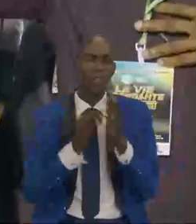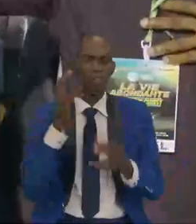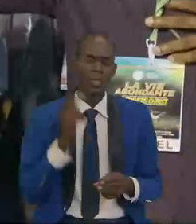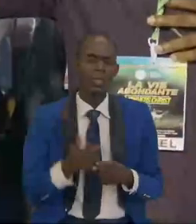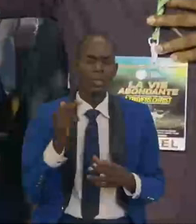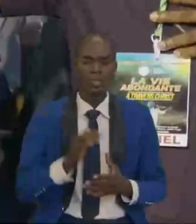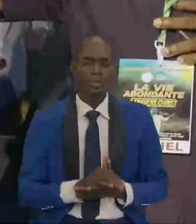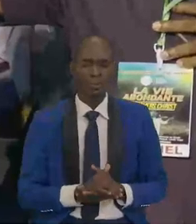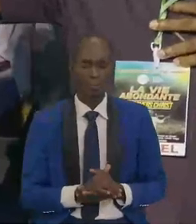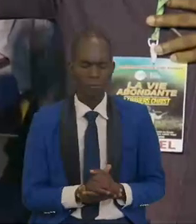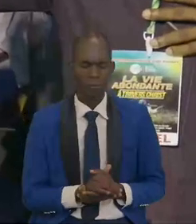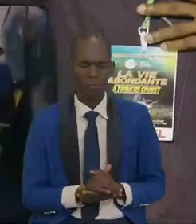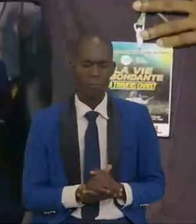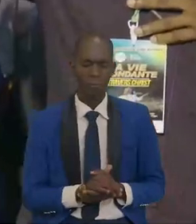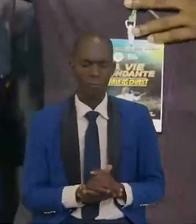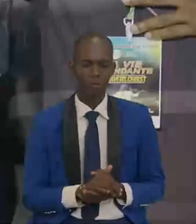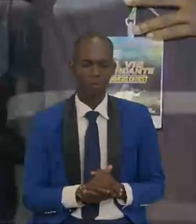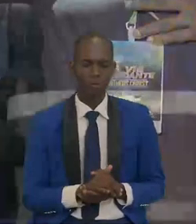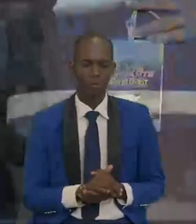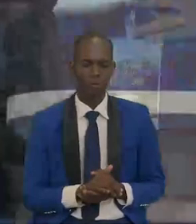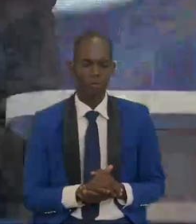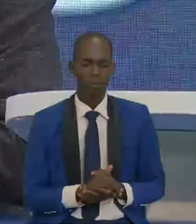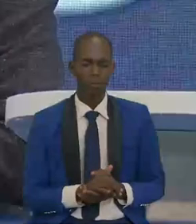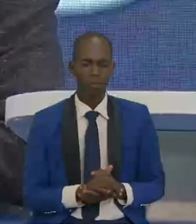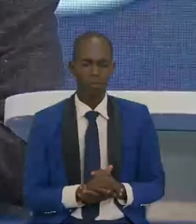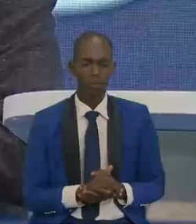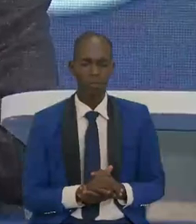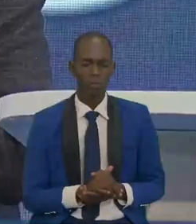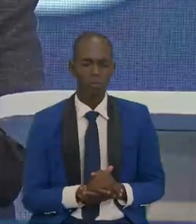L'ulcère, tu es guéri au nom de Jésus-Christ.